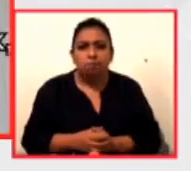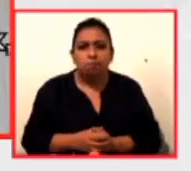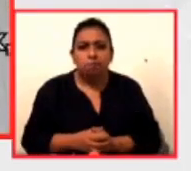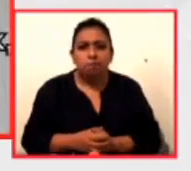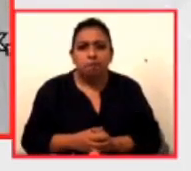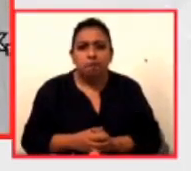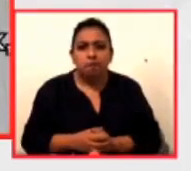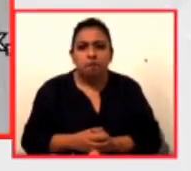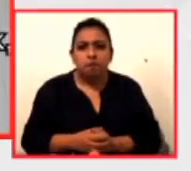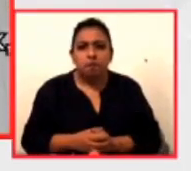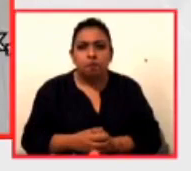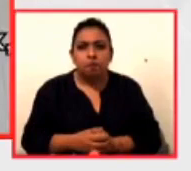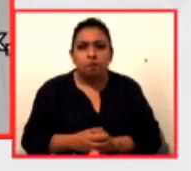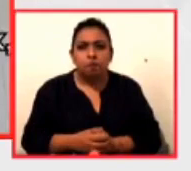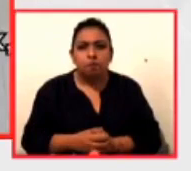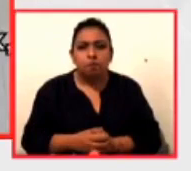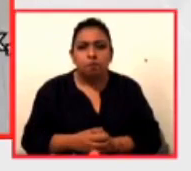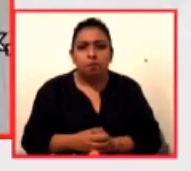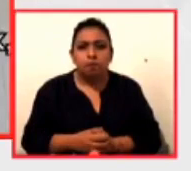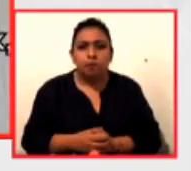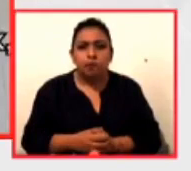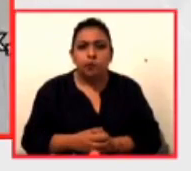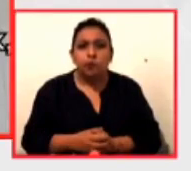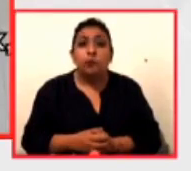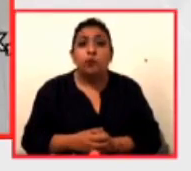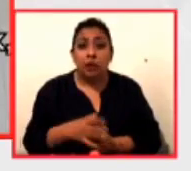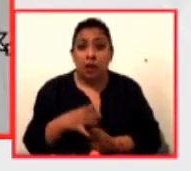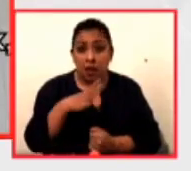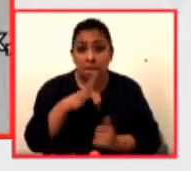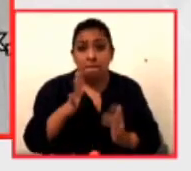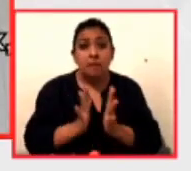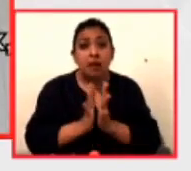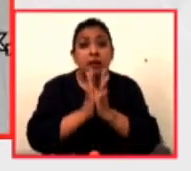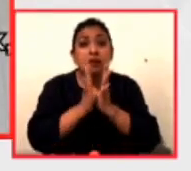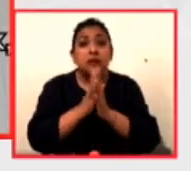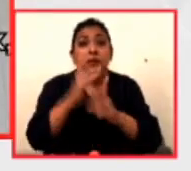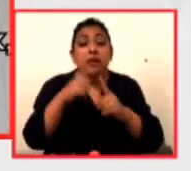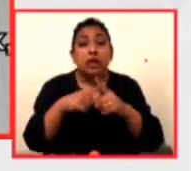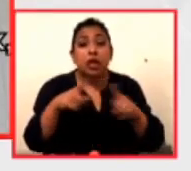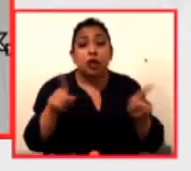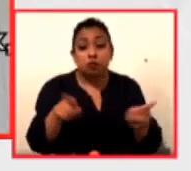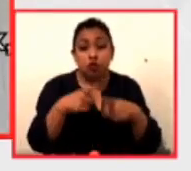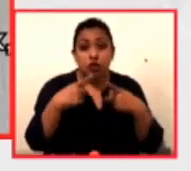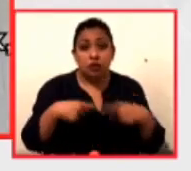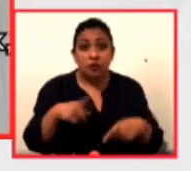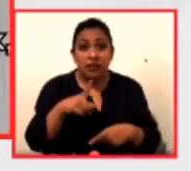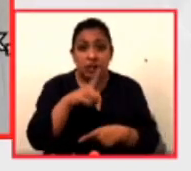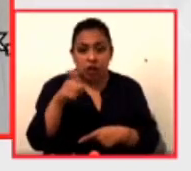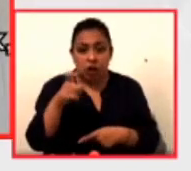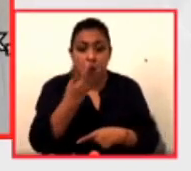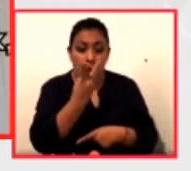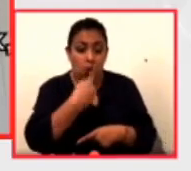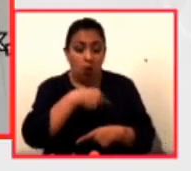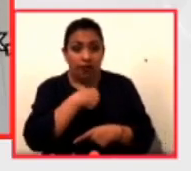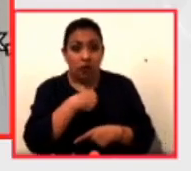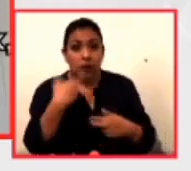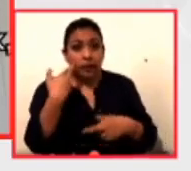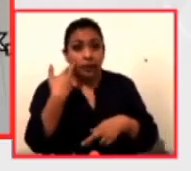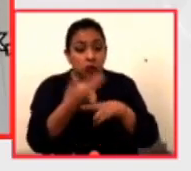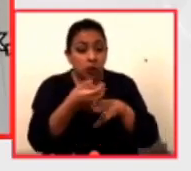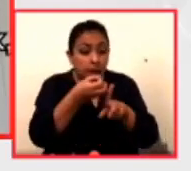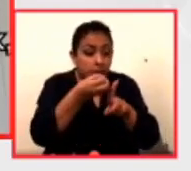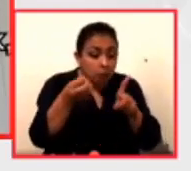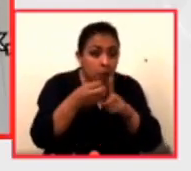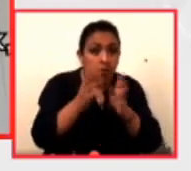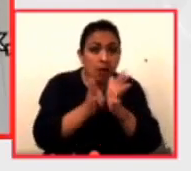on a eu aussi beaucoup de chance que les ayants droit de Charlie Chaplin acceptent généreusement que nous utilisions cette